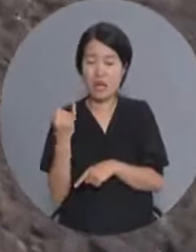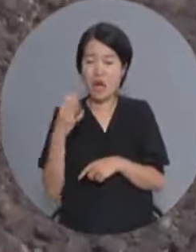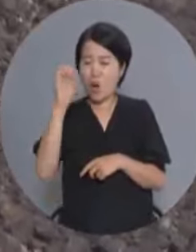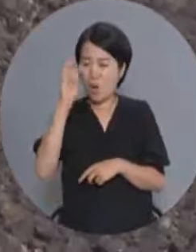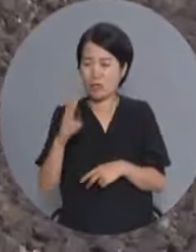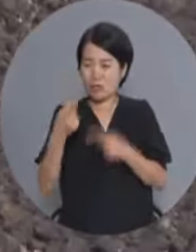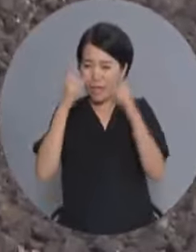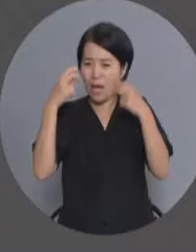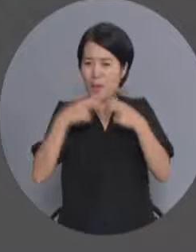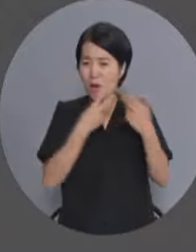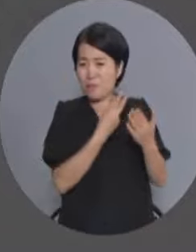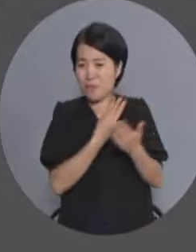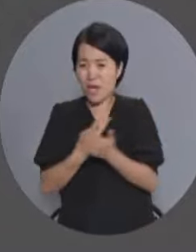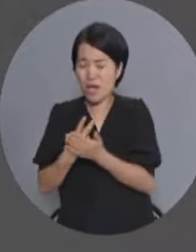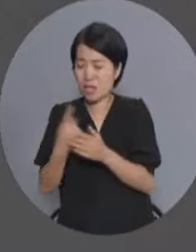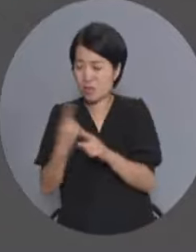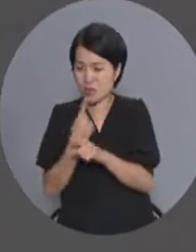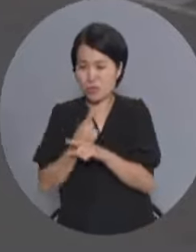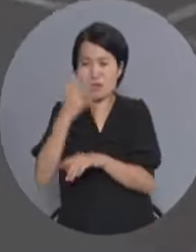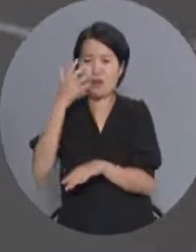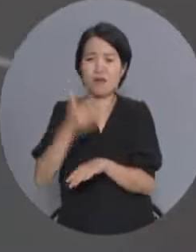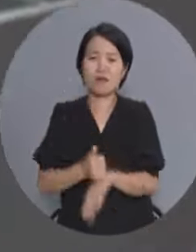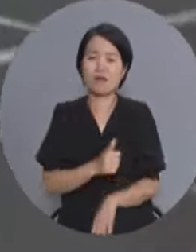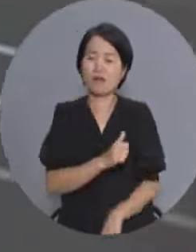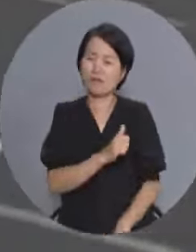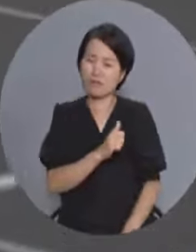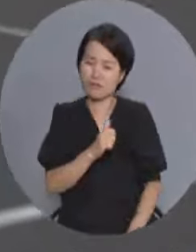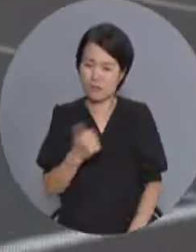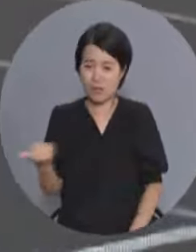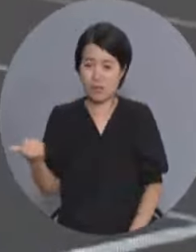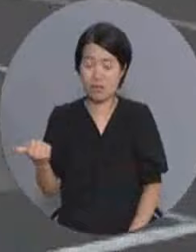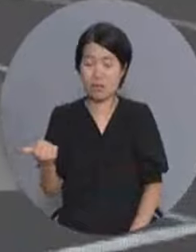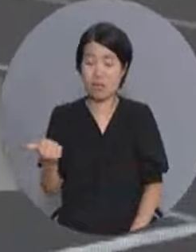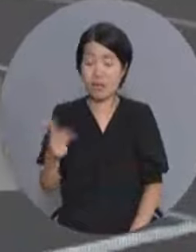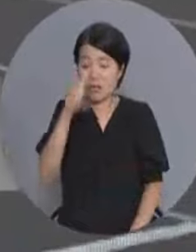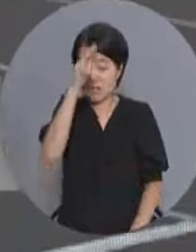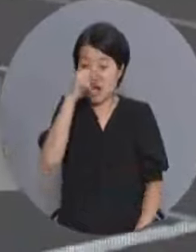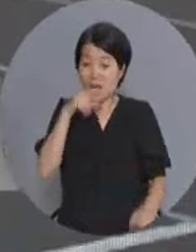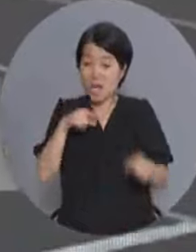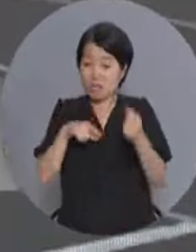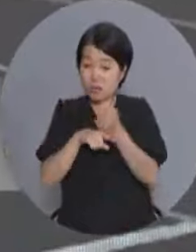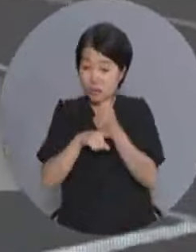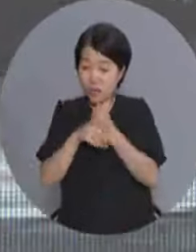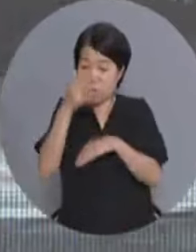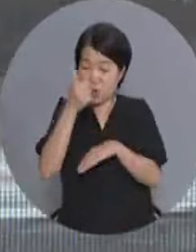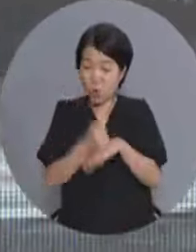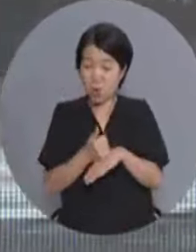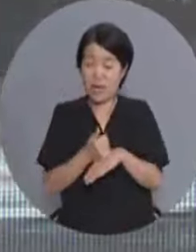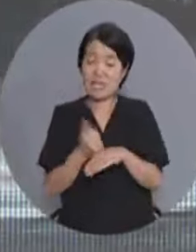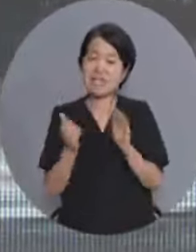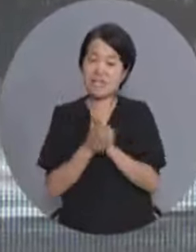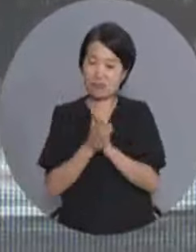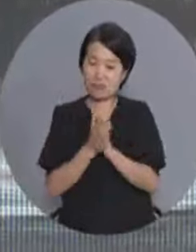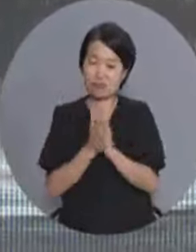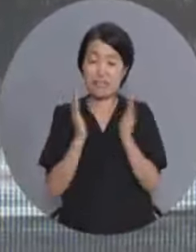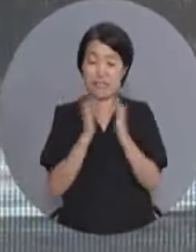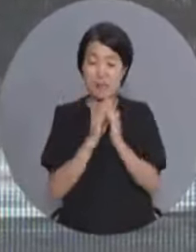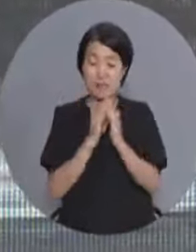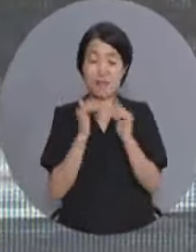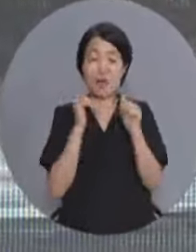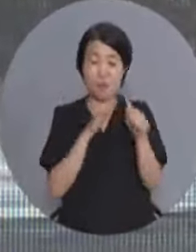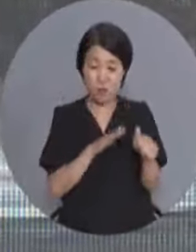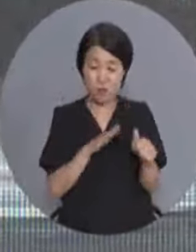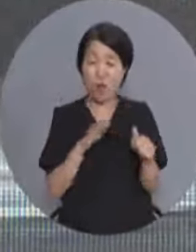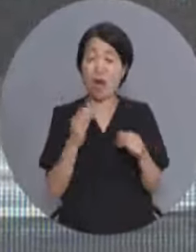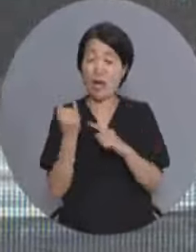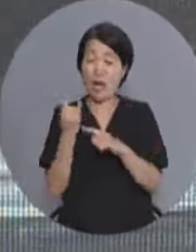옮겨져 치료를 받았지만 결국 숨졌습니다 경찰조사 결과이 여고생은 친구를 발에다 주고 집으로 향하다 변을